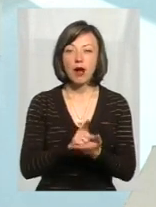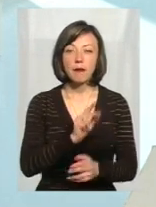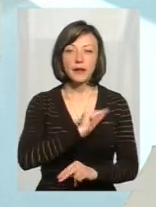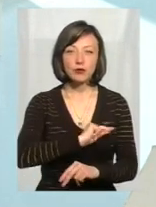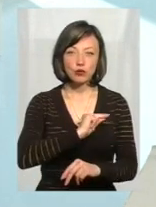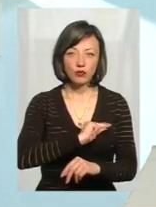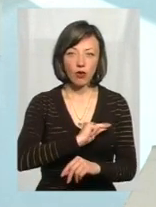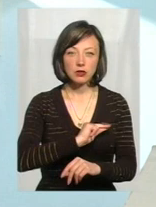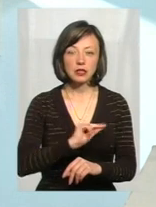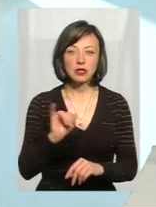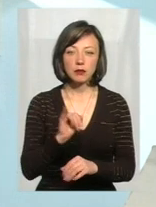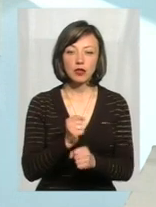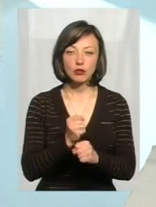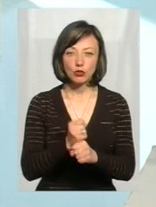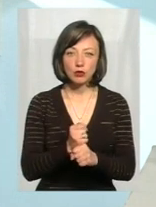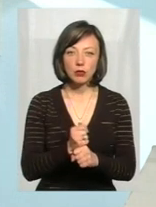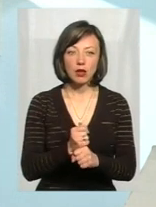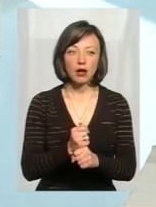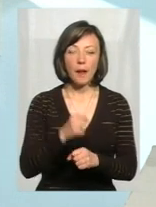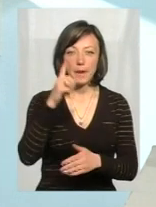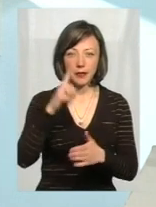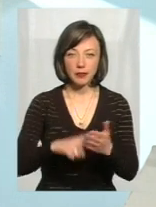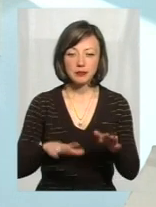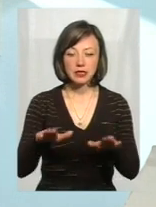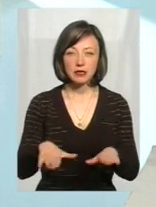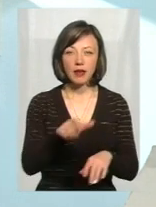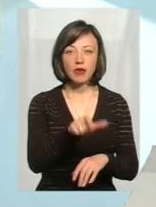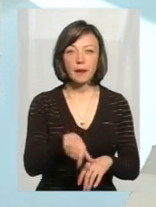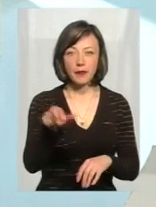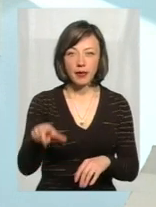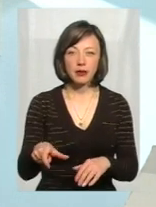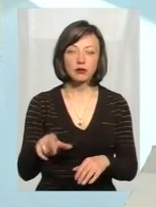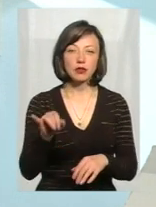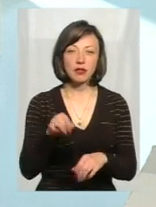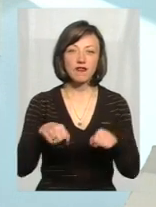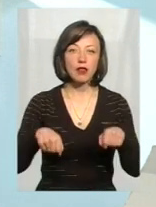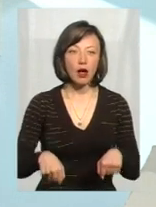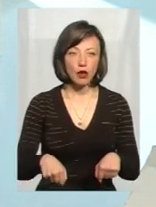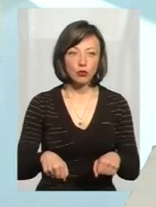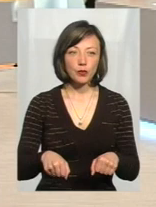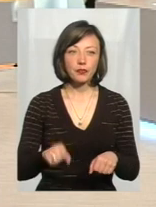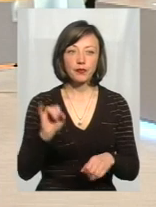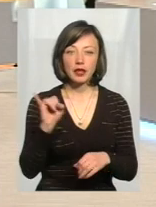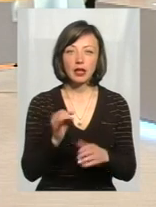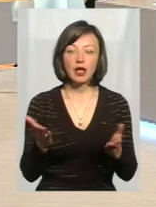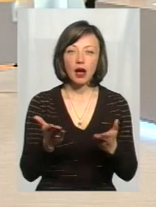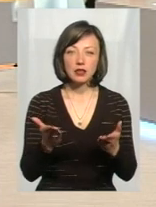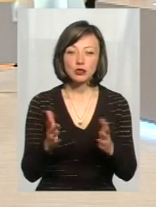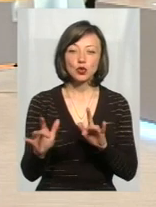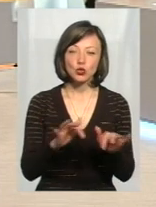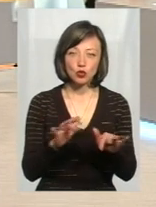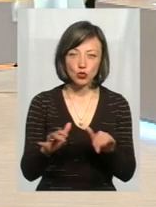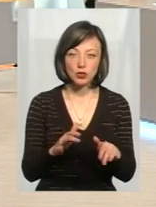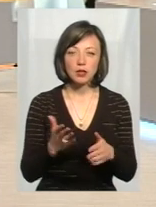ми працюємо і переконуємо у тому місцевих мешканців і місцеву владу. І якісь зрушення,